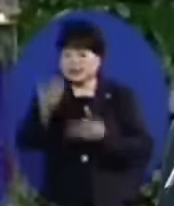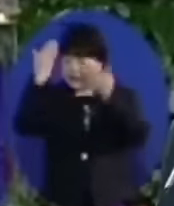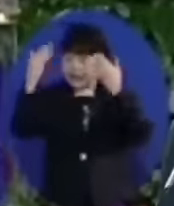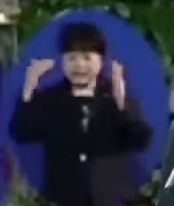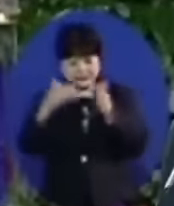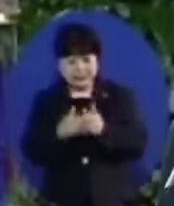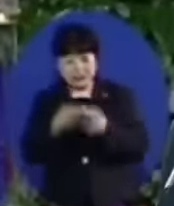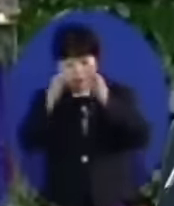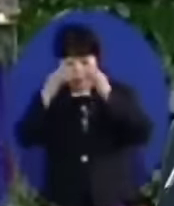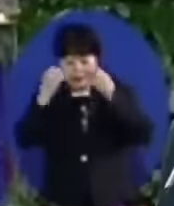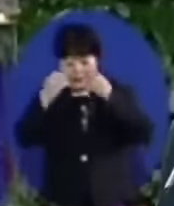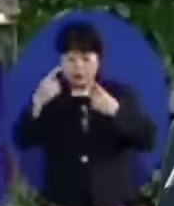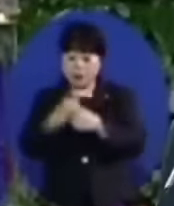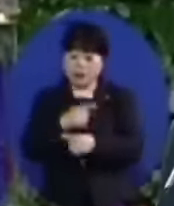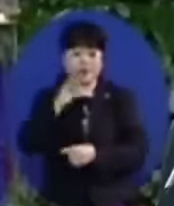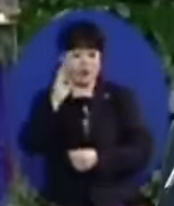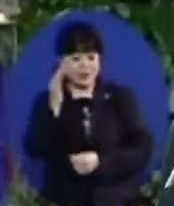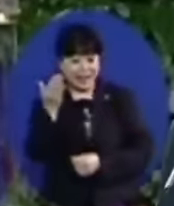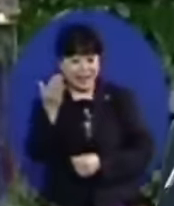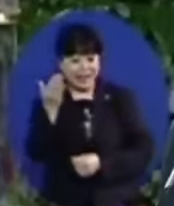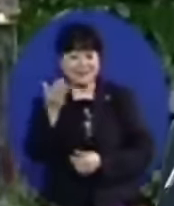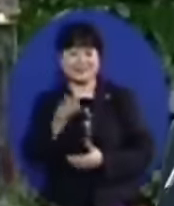지나갔으니 보라 새것이 되었다.